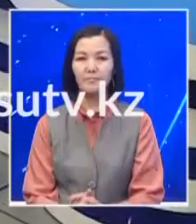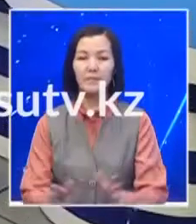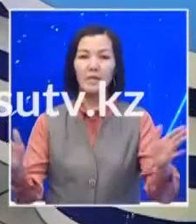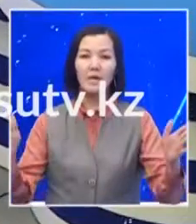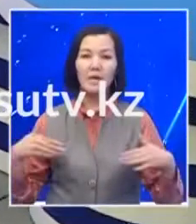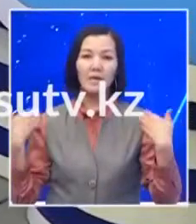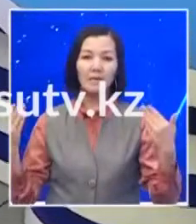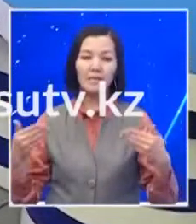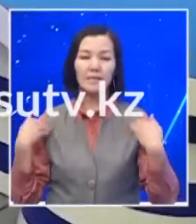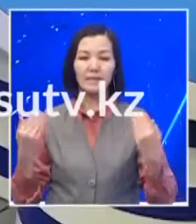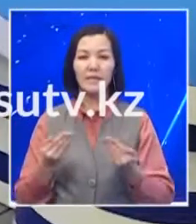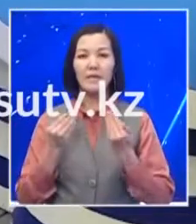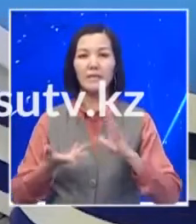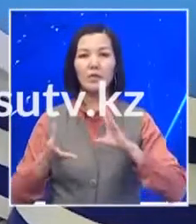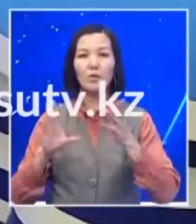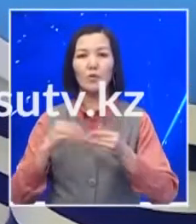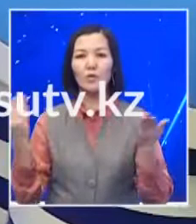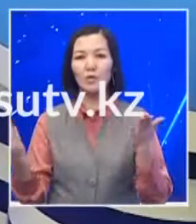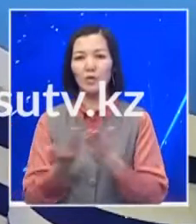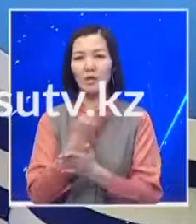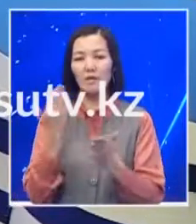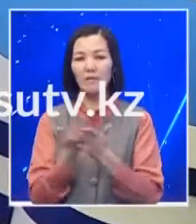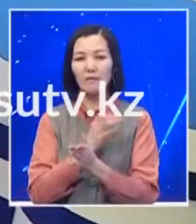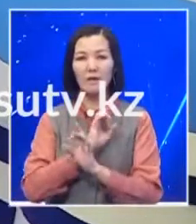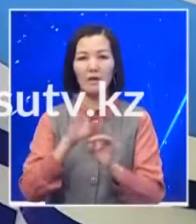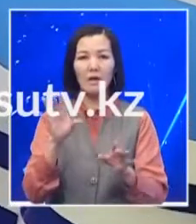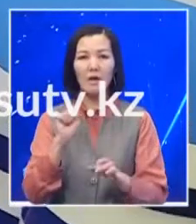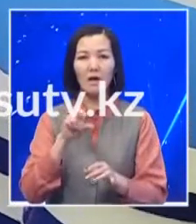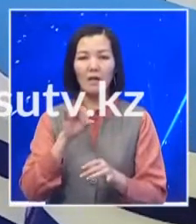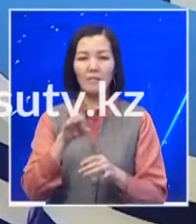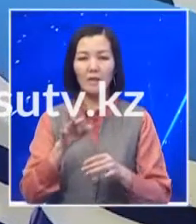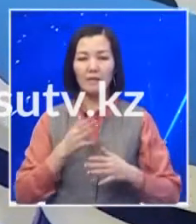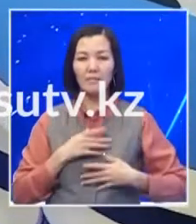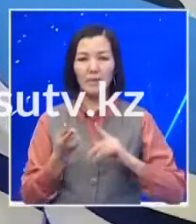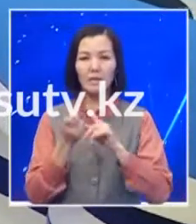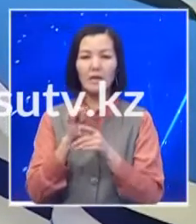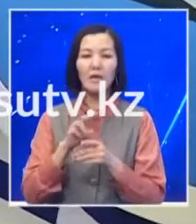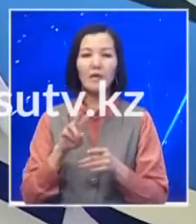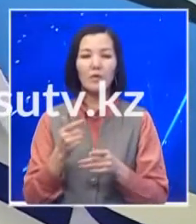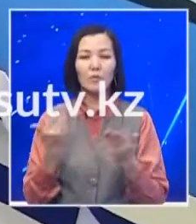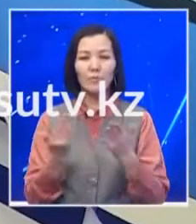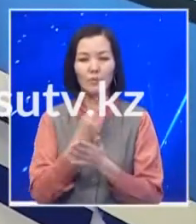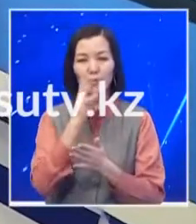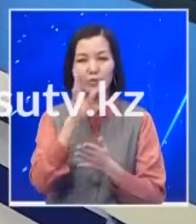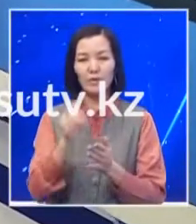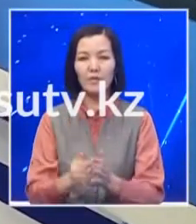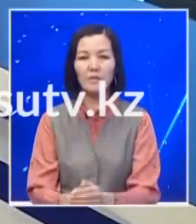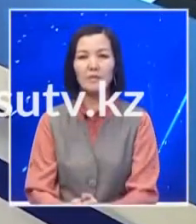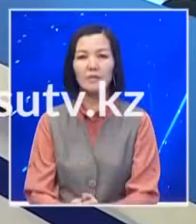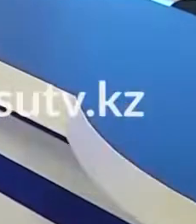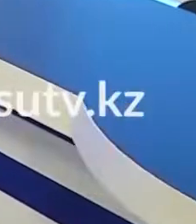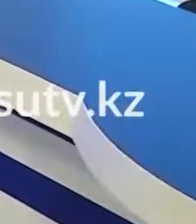Ассаламу алейкум. Тікелей эфирде қорытынды жаңалықтар. Студияда Алмат Хамид, Сурда Дұрмада, Айгүл Жұмашқызы. Бүгін көретіндеріңіз.